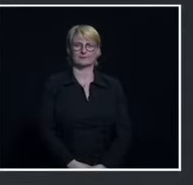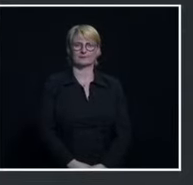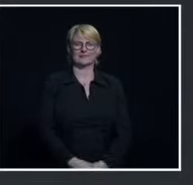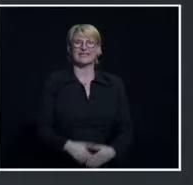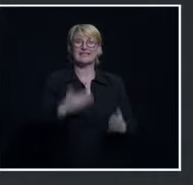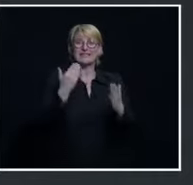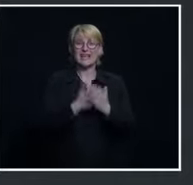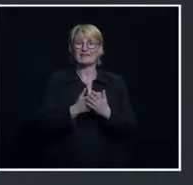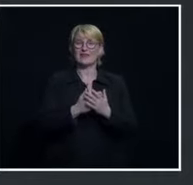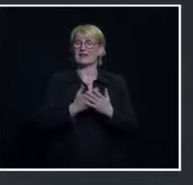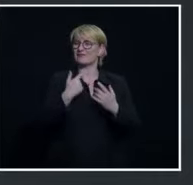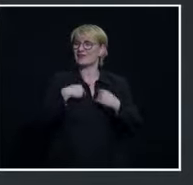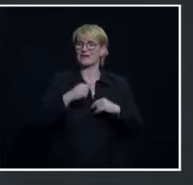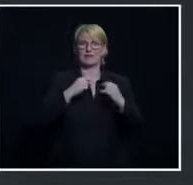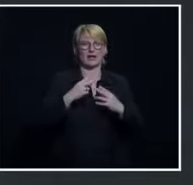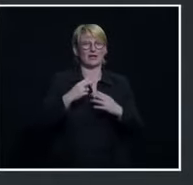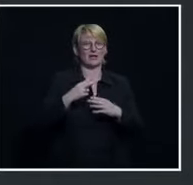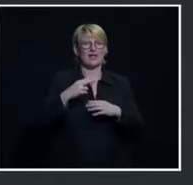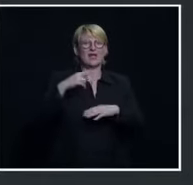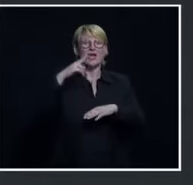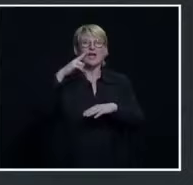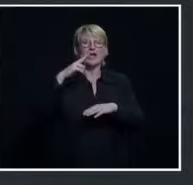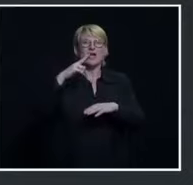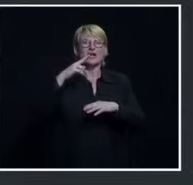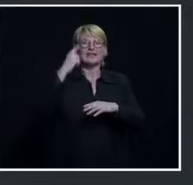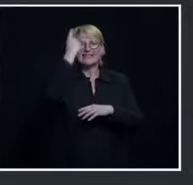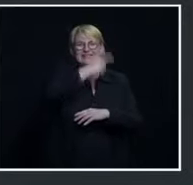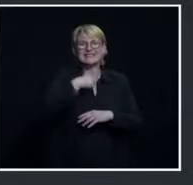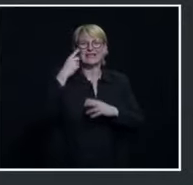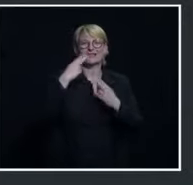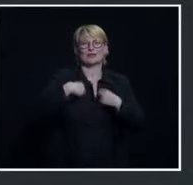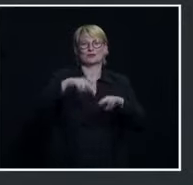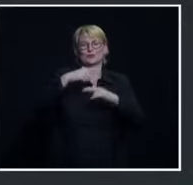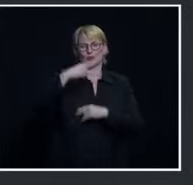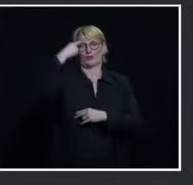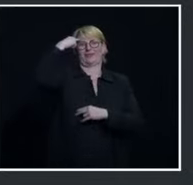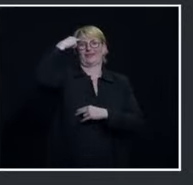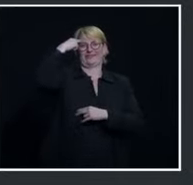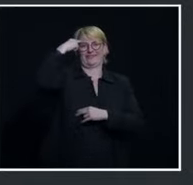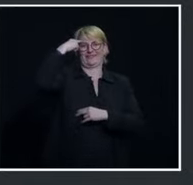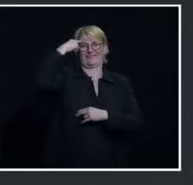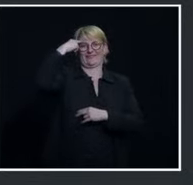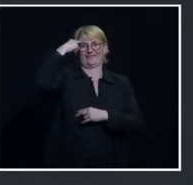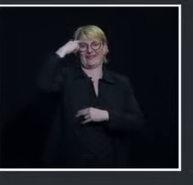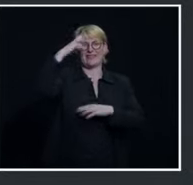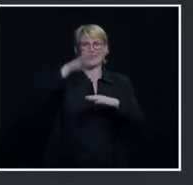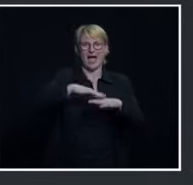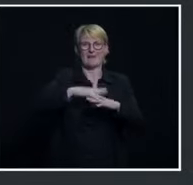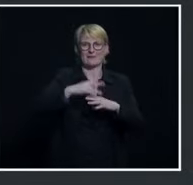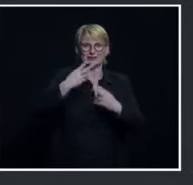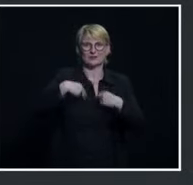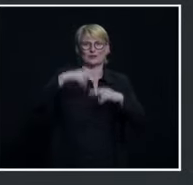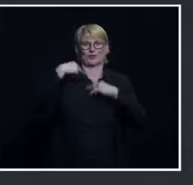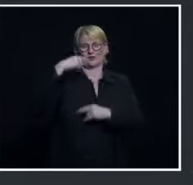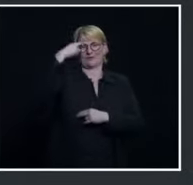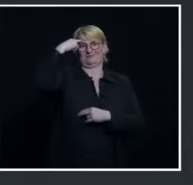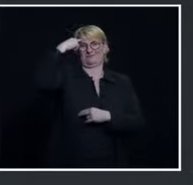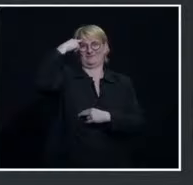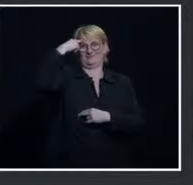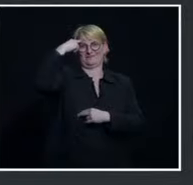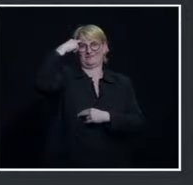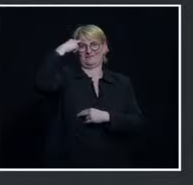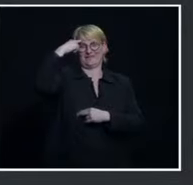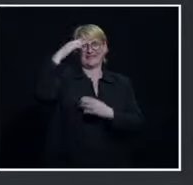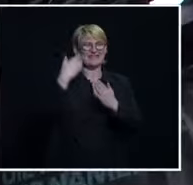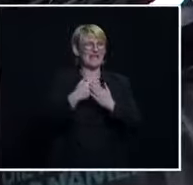Deshalb brauchen wir eine Rückkehr der Gesichter, eine Rückkehr der Namen. Deshalb ist